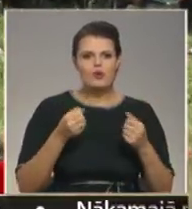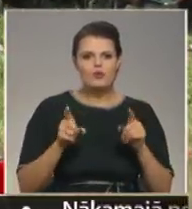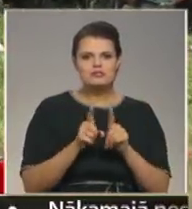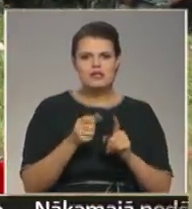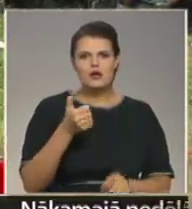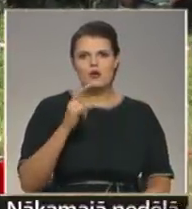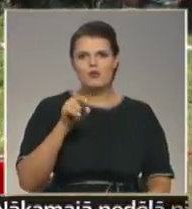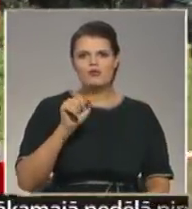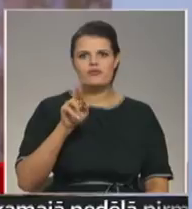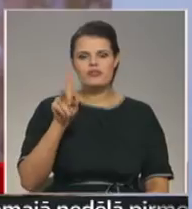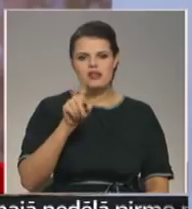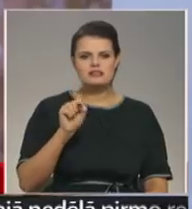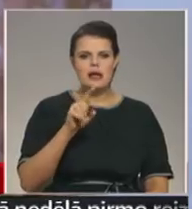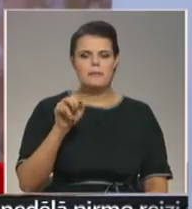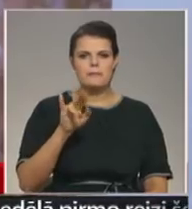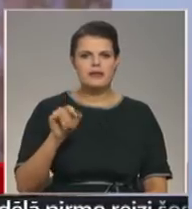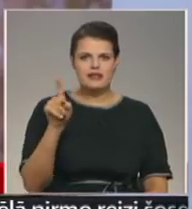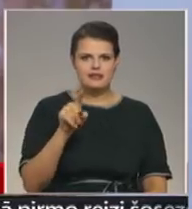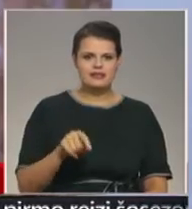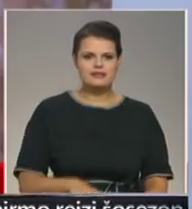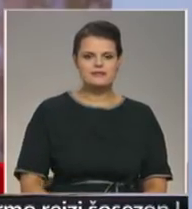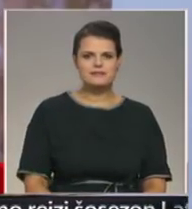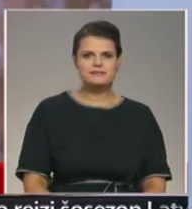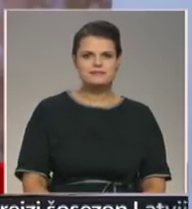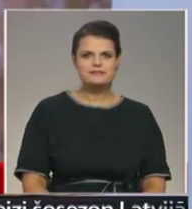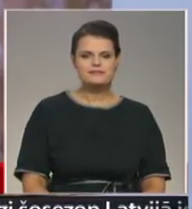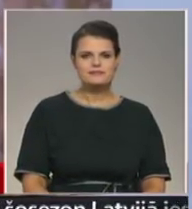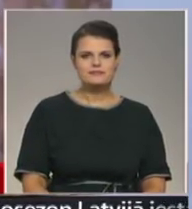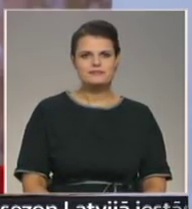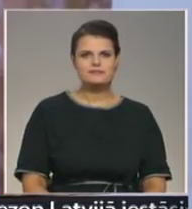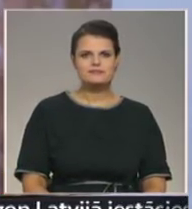Guntars Aprīnis. Ausmas Prukta, Roberts Kalniņš, Latgales reģionālā televīzija.